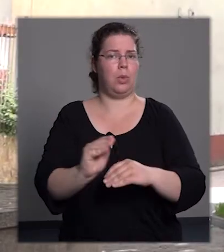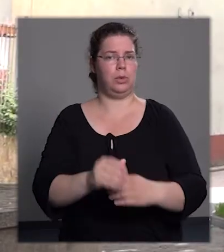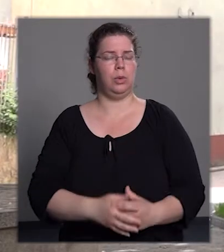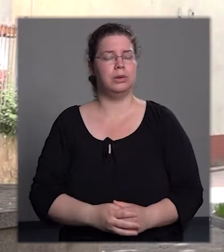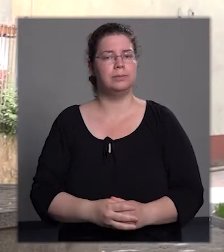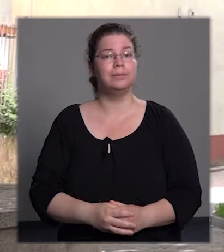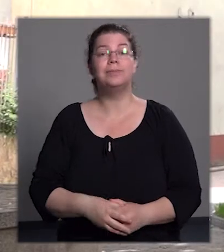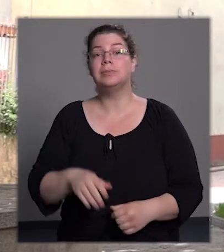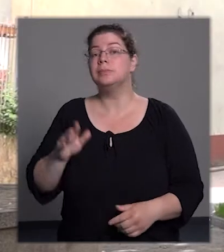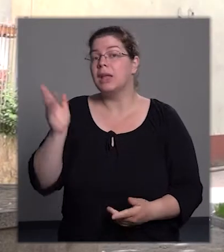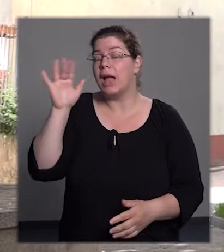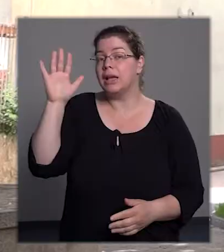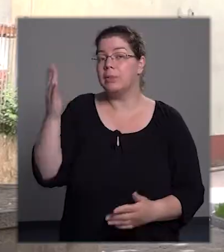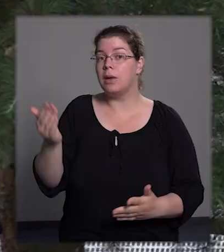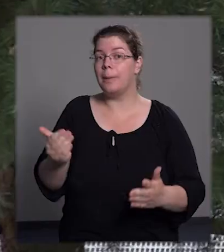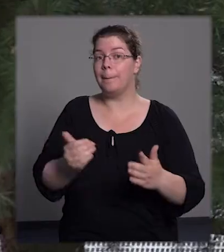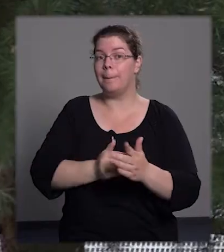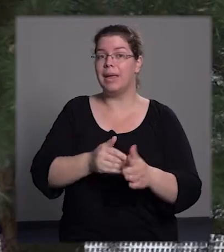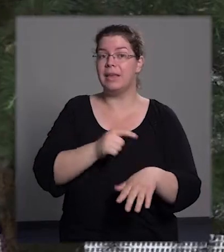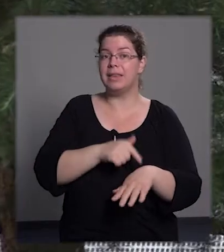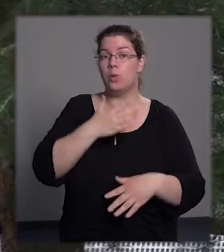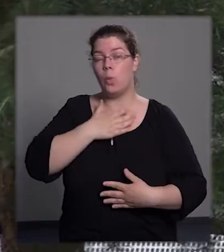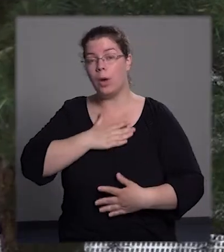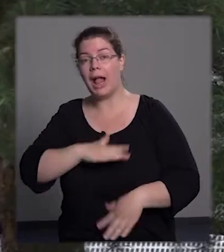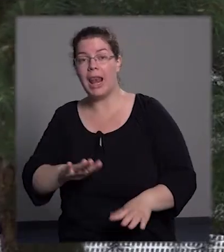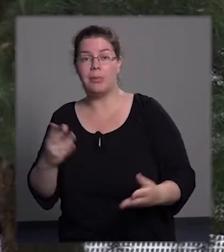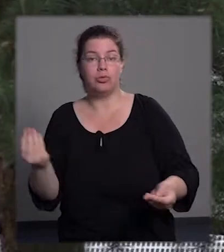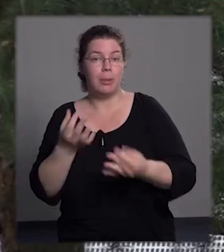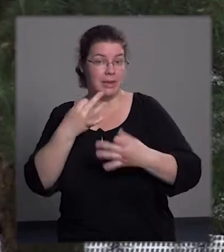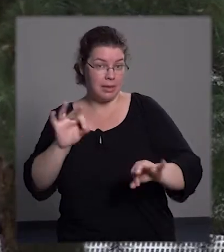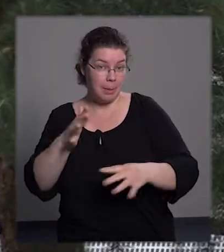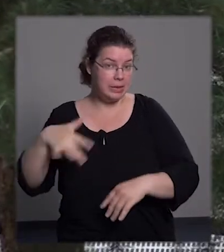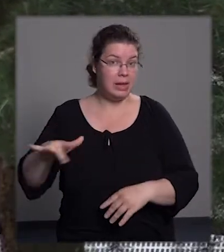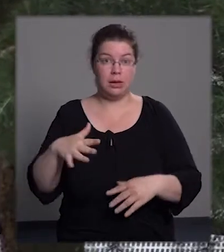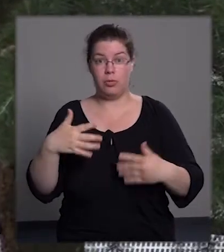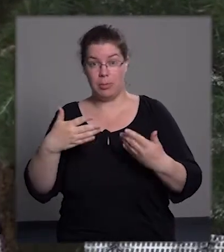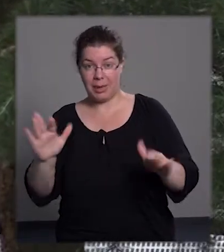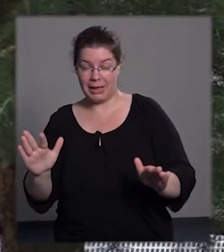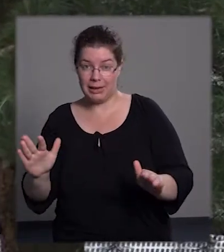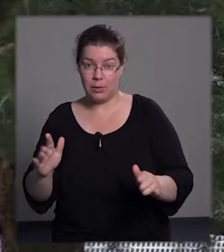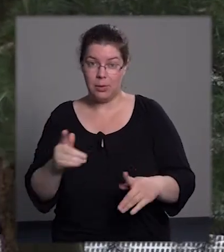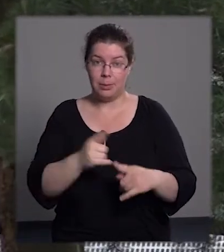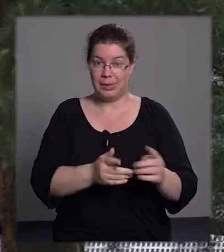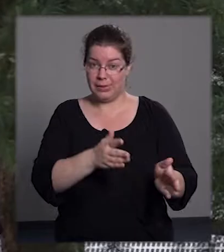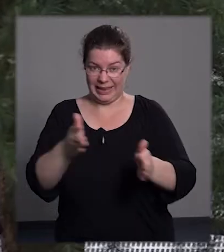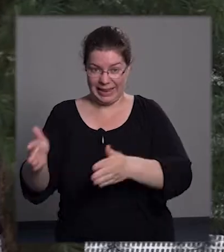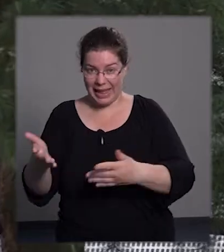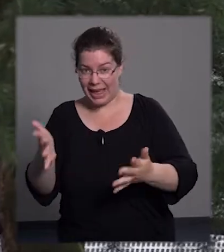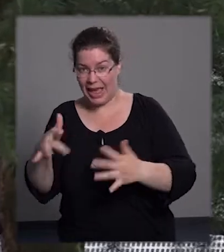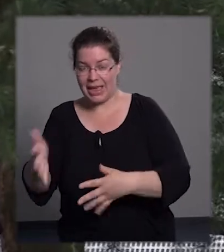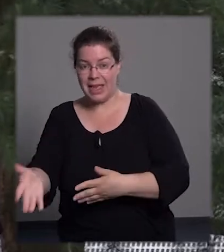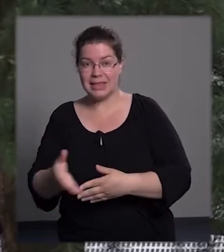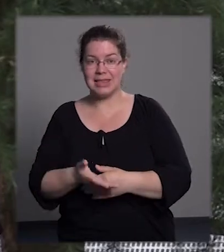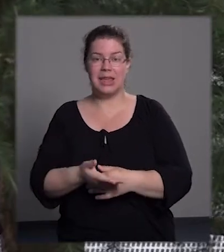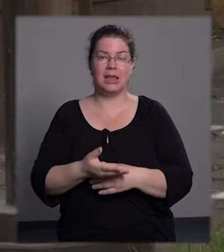Meg elképzelhető, hogy amíg még az idő kellemes, valami szabadtéri, vagy esetleg egy mennyitót akár egy kicsit kihelyezni is, vagy bizonyos részét,